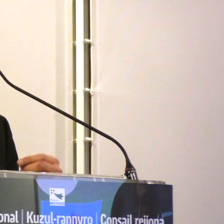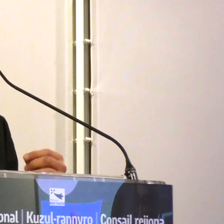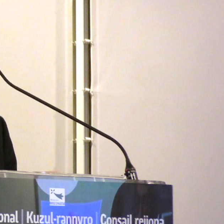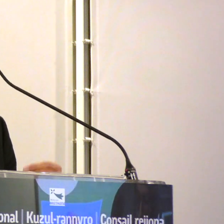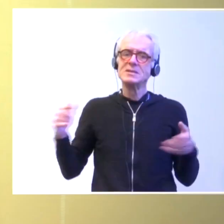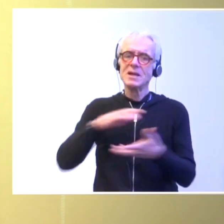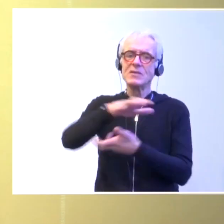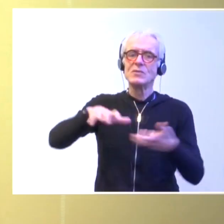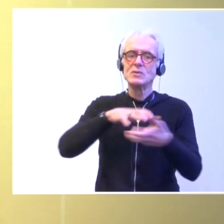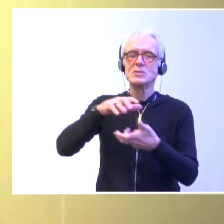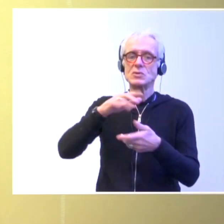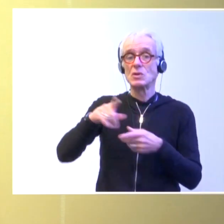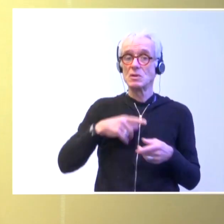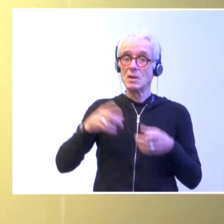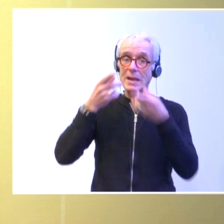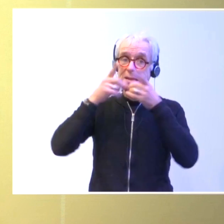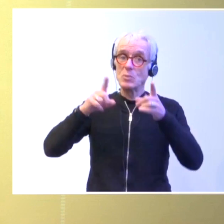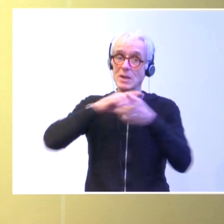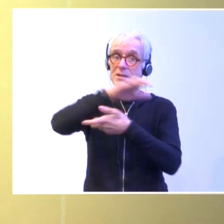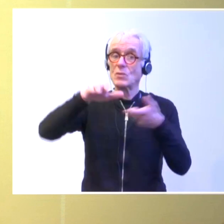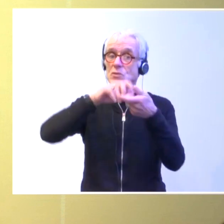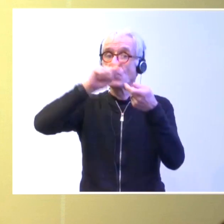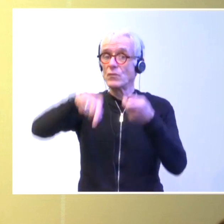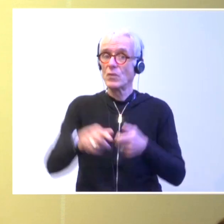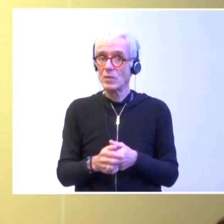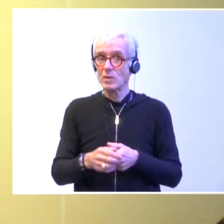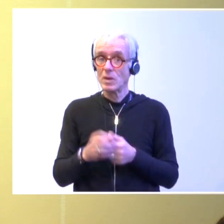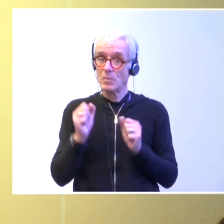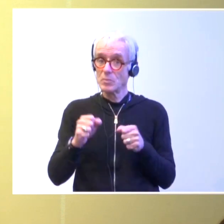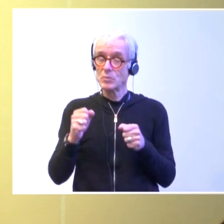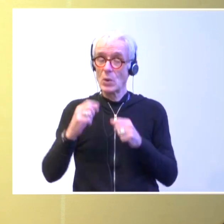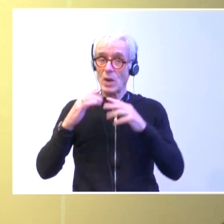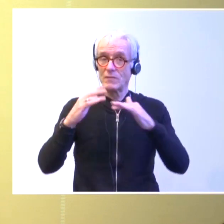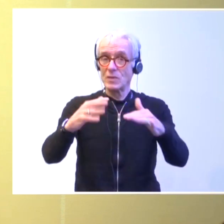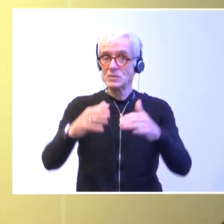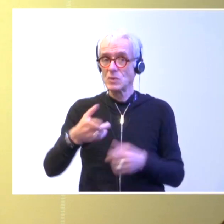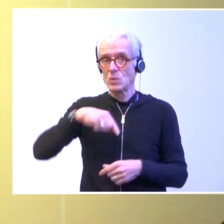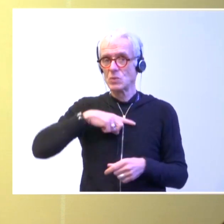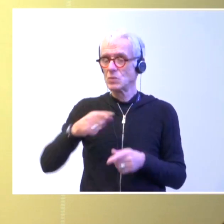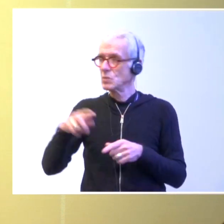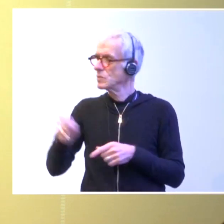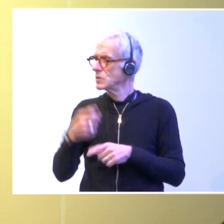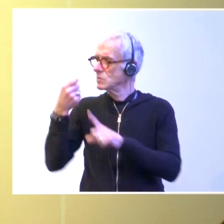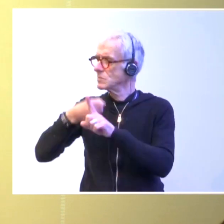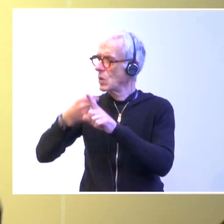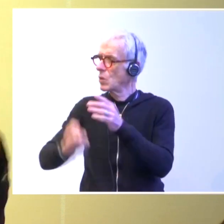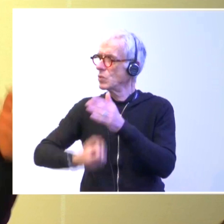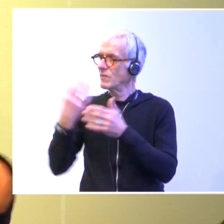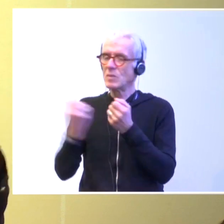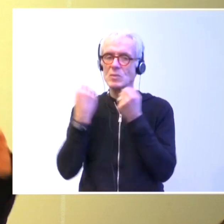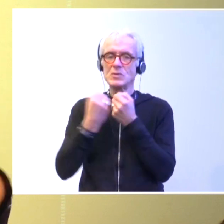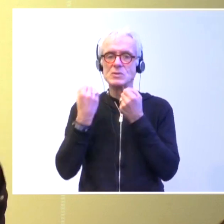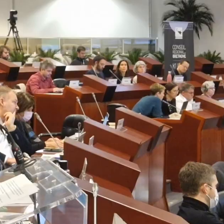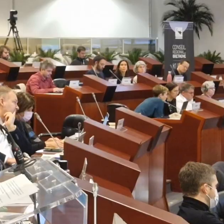doit passer par un engagement démocratique profond, et c'est surtout sur cela que nous pouvons jouer. Nous ne sommes déjà pas en reste et la nouvelle promotion du Conseil